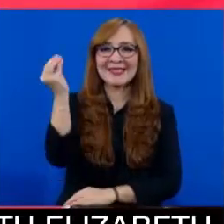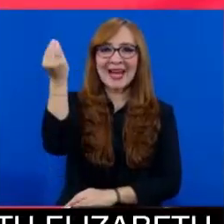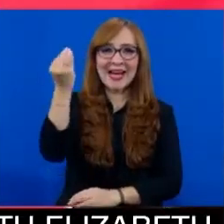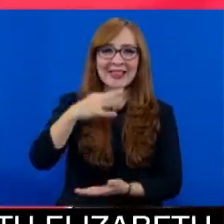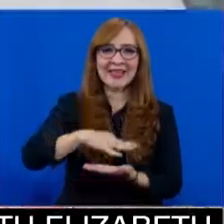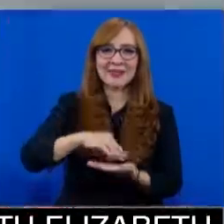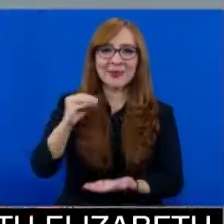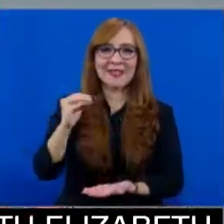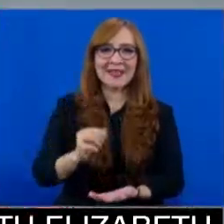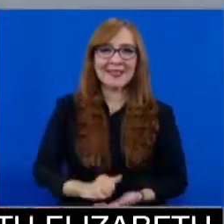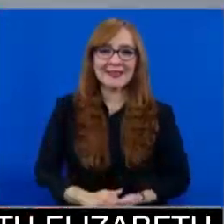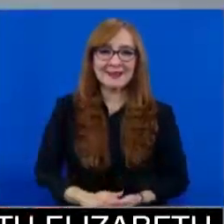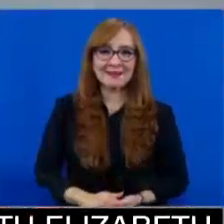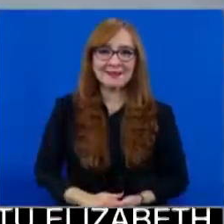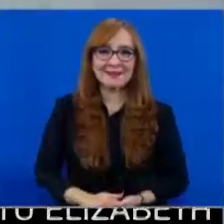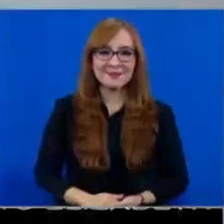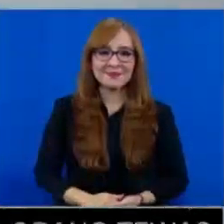Pusat.